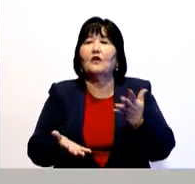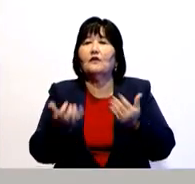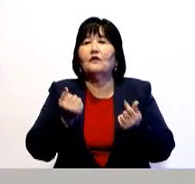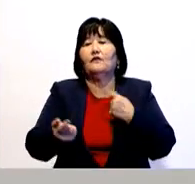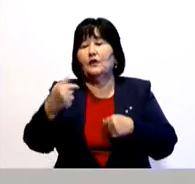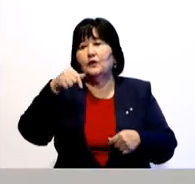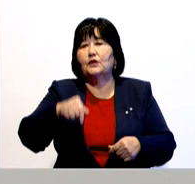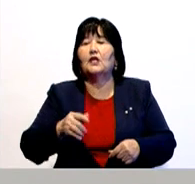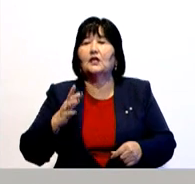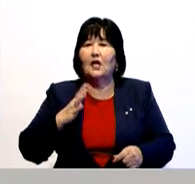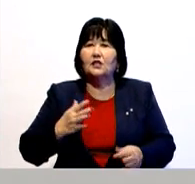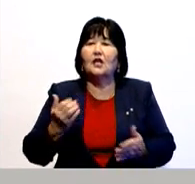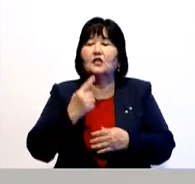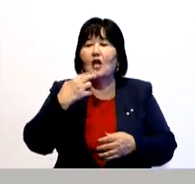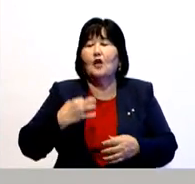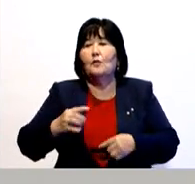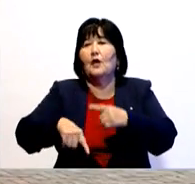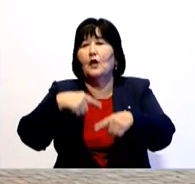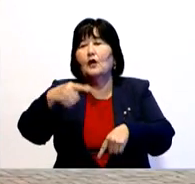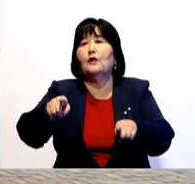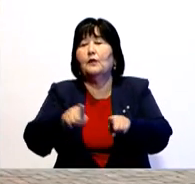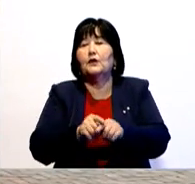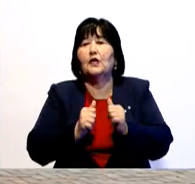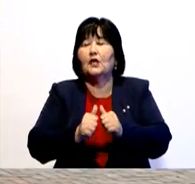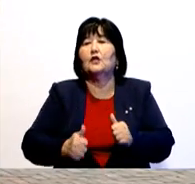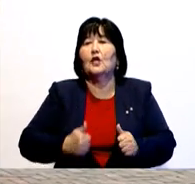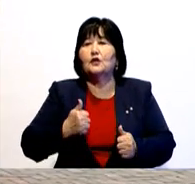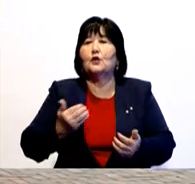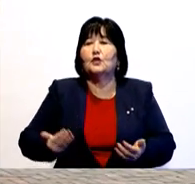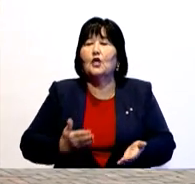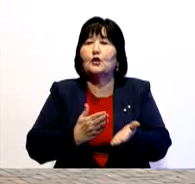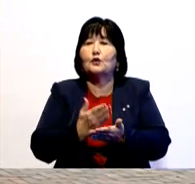семью, дождался правнуков. Дальше им нести эстафету, достойно жить и верно служить своему народу.